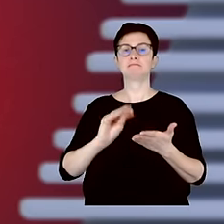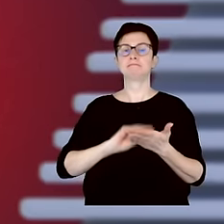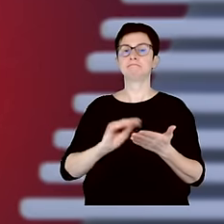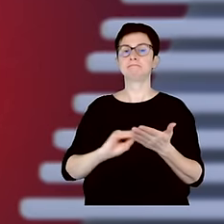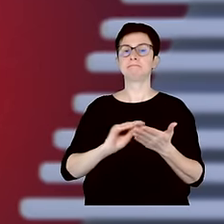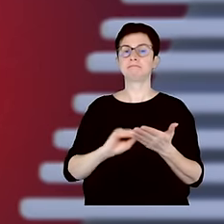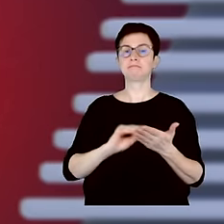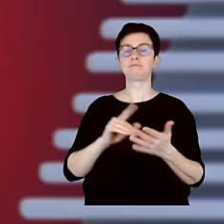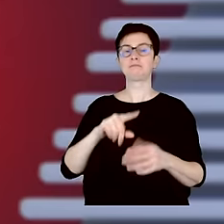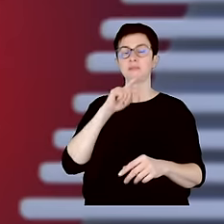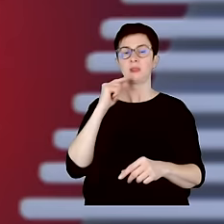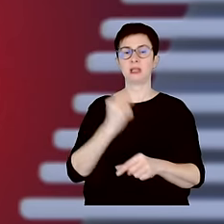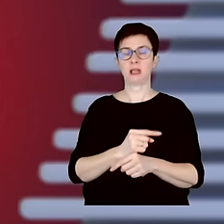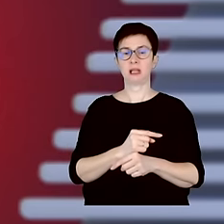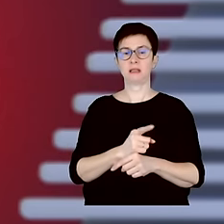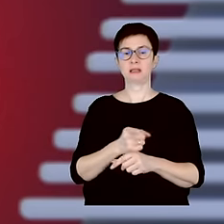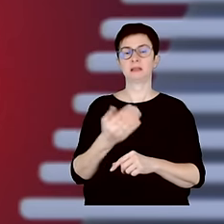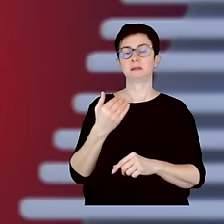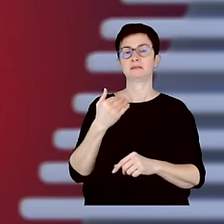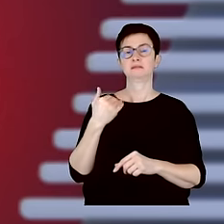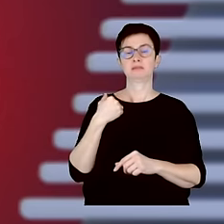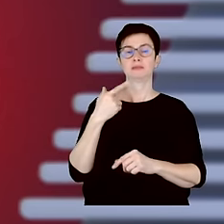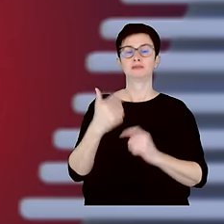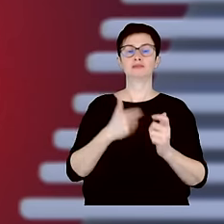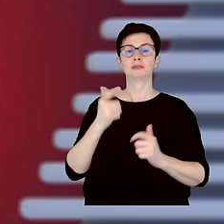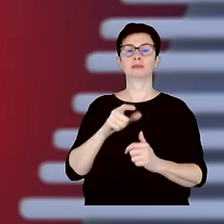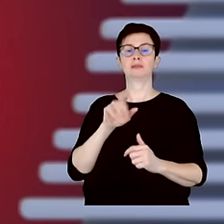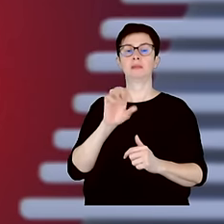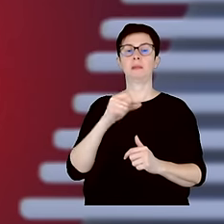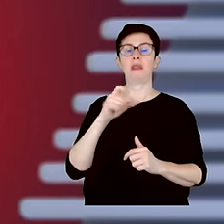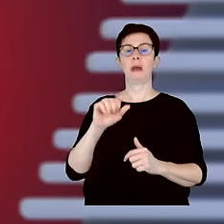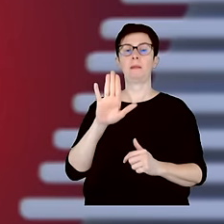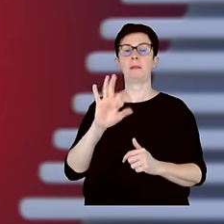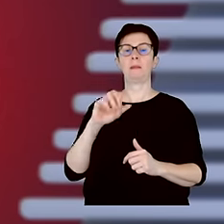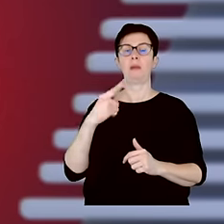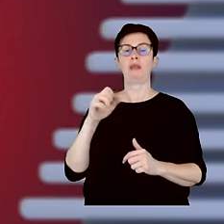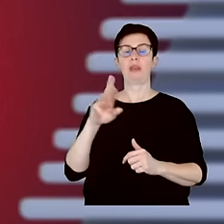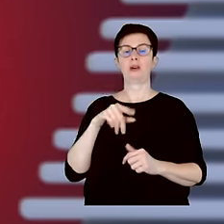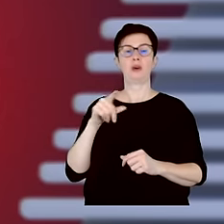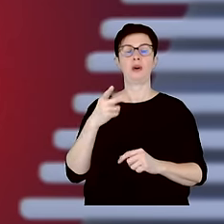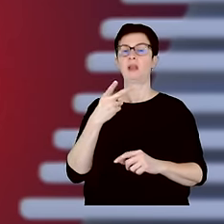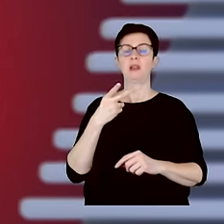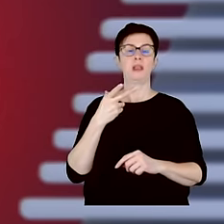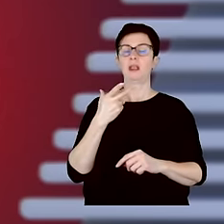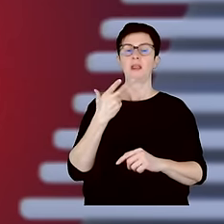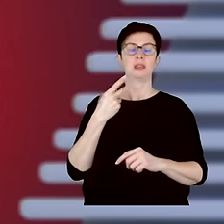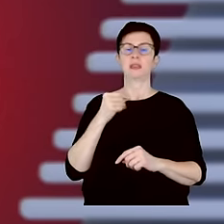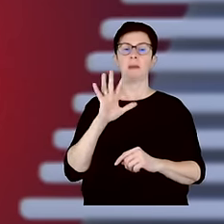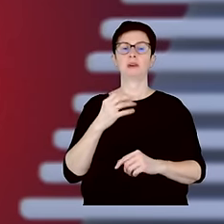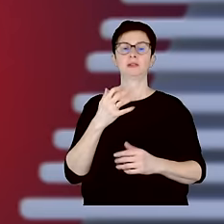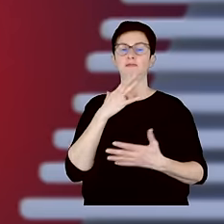takiej decyzji, którą podjął pan minister sprawiedliwości Adam Bodnar, że nie skorzysta z przysługujących